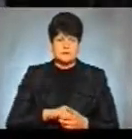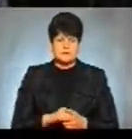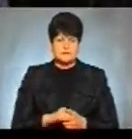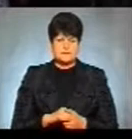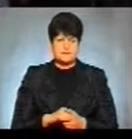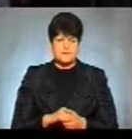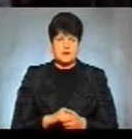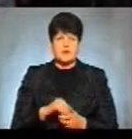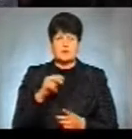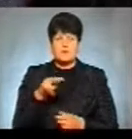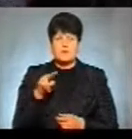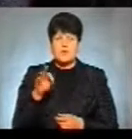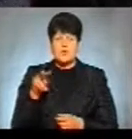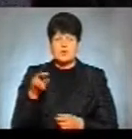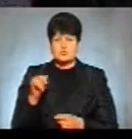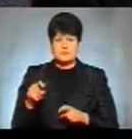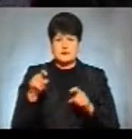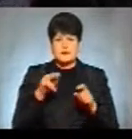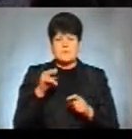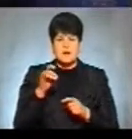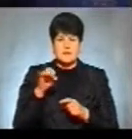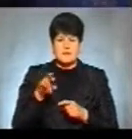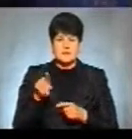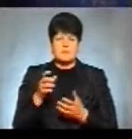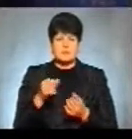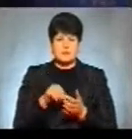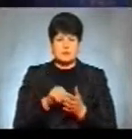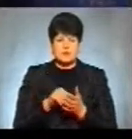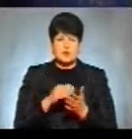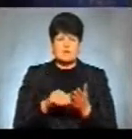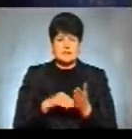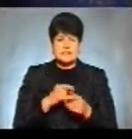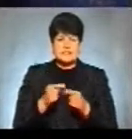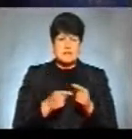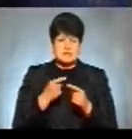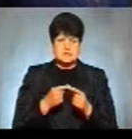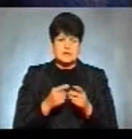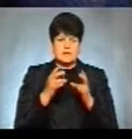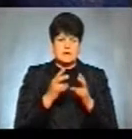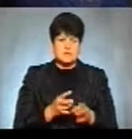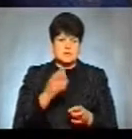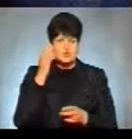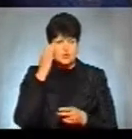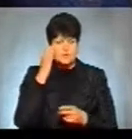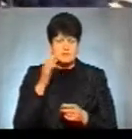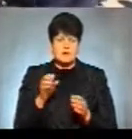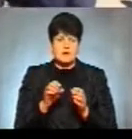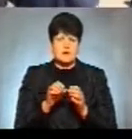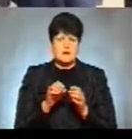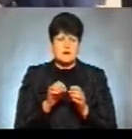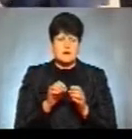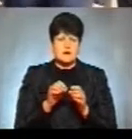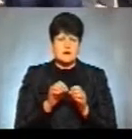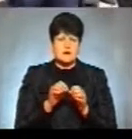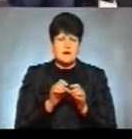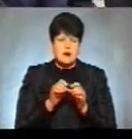Людмила Поліщук – переселенка з Прип'яті. Вона брала участь у ліквідації наслідків аварії на Чорнобильській атомній електростанції. Я